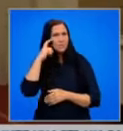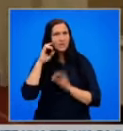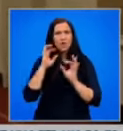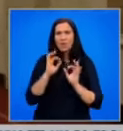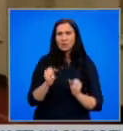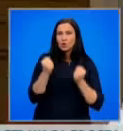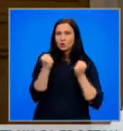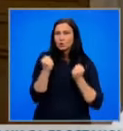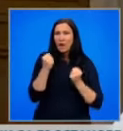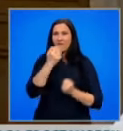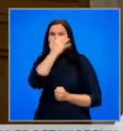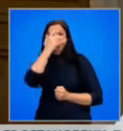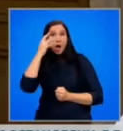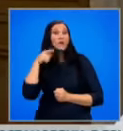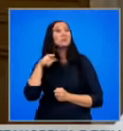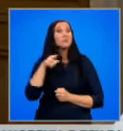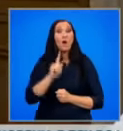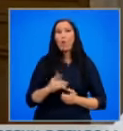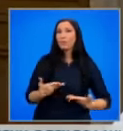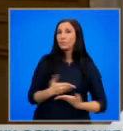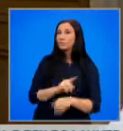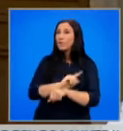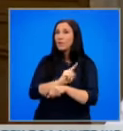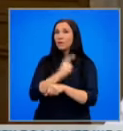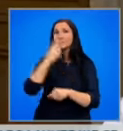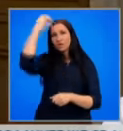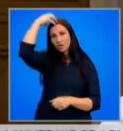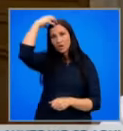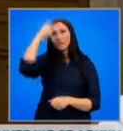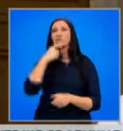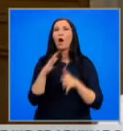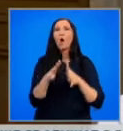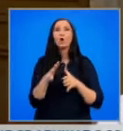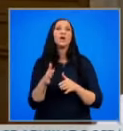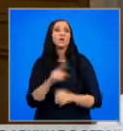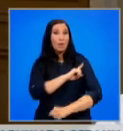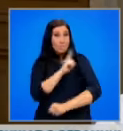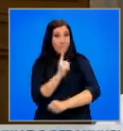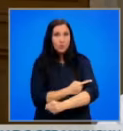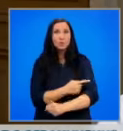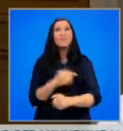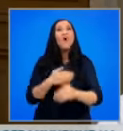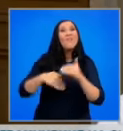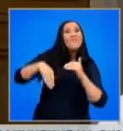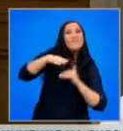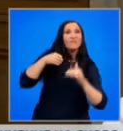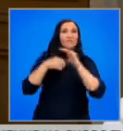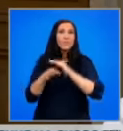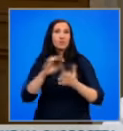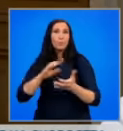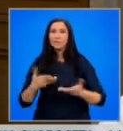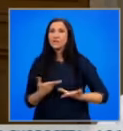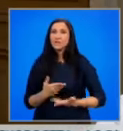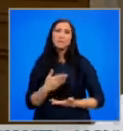действително здравият разум и това, което е необходимо в момента за държавата и за хората, ще наделее над вътрешнополитическите интереси на една или